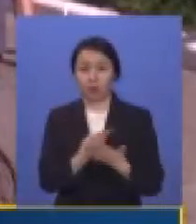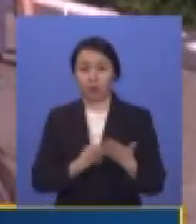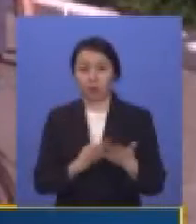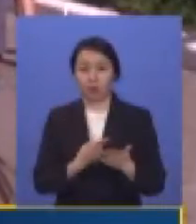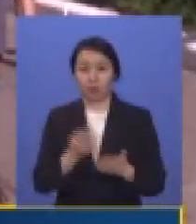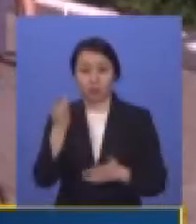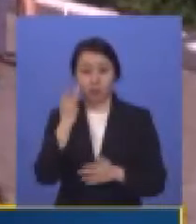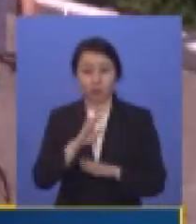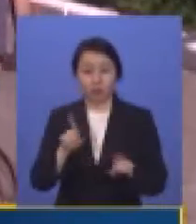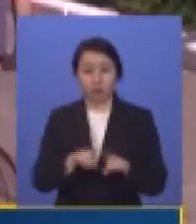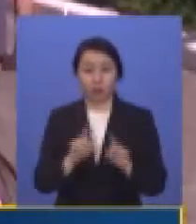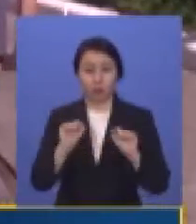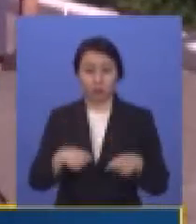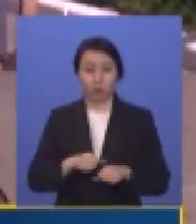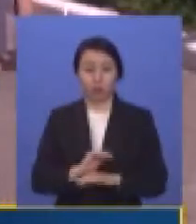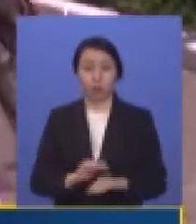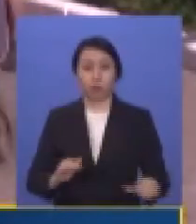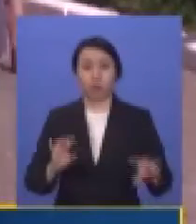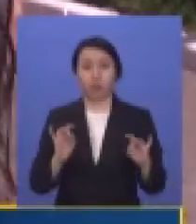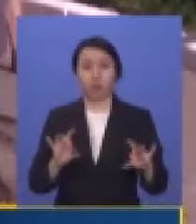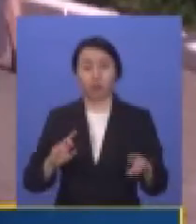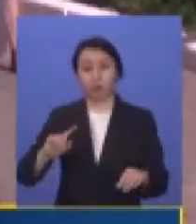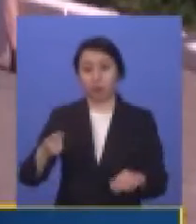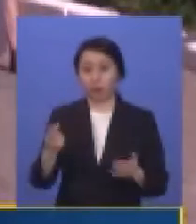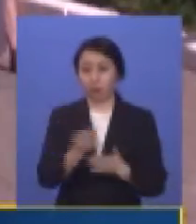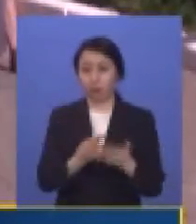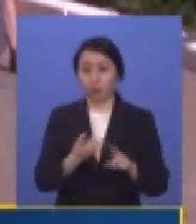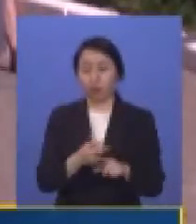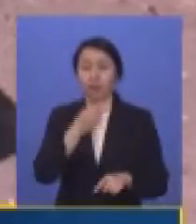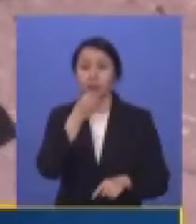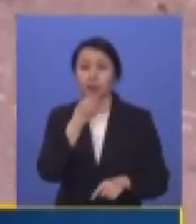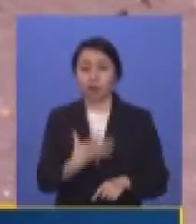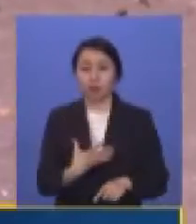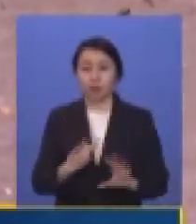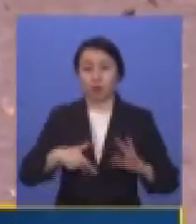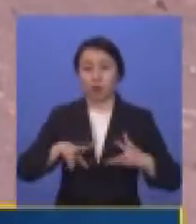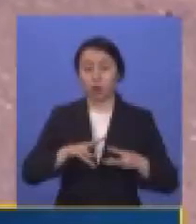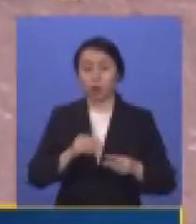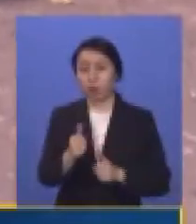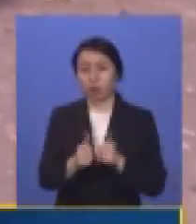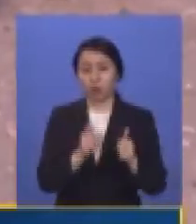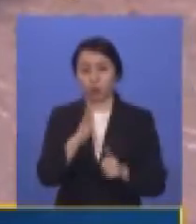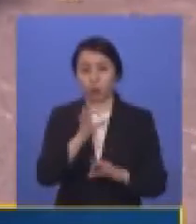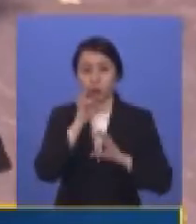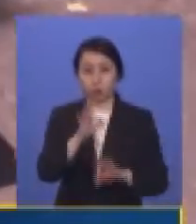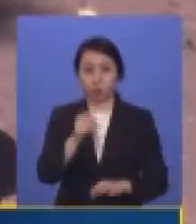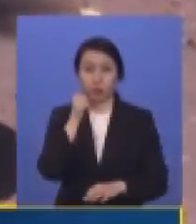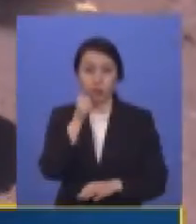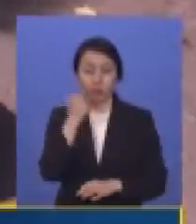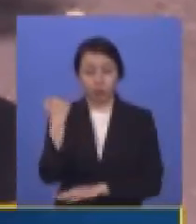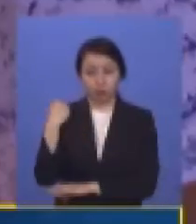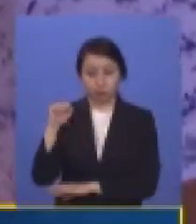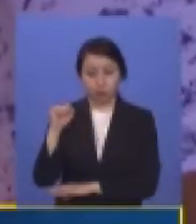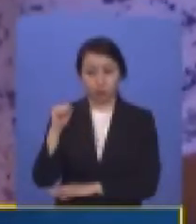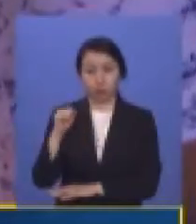ведь не всегда такое возможно. Ребята рассказывают, впервые рисуют, им это очень нравится. Результаты конкурса будут объявлены завтра.